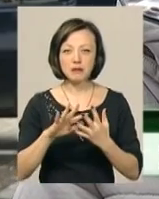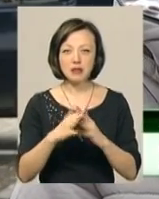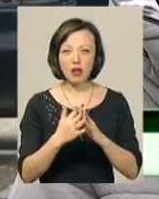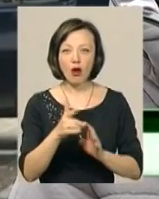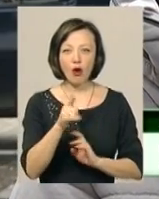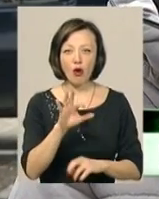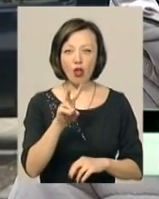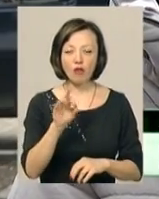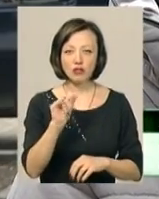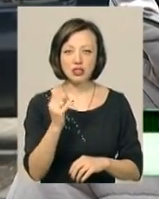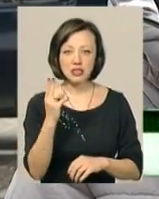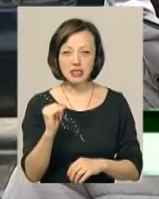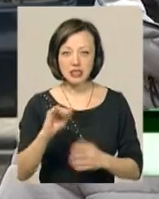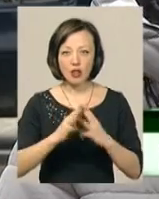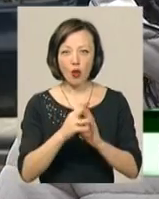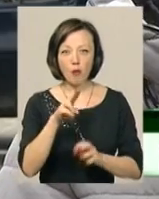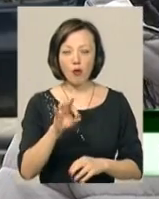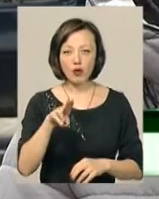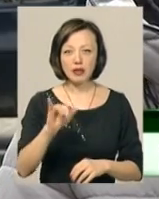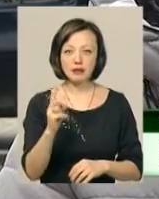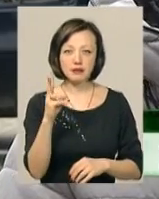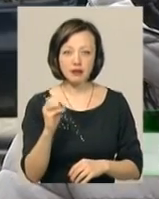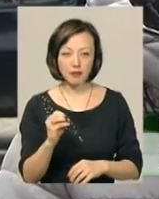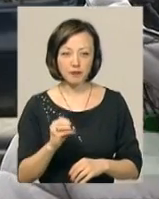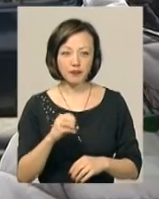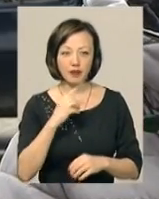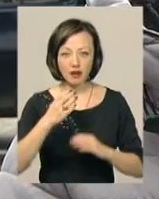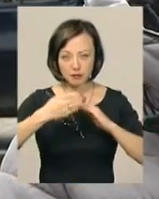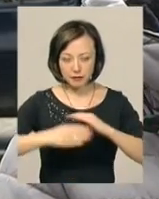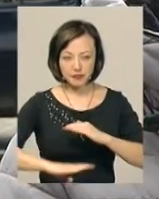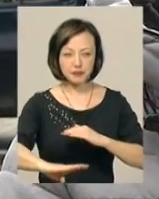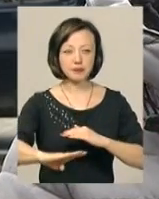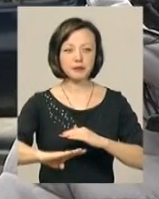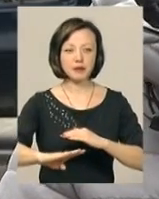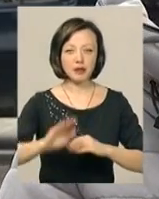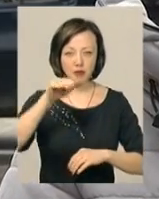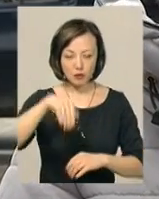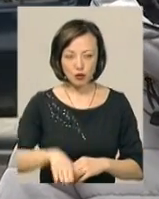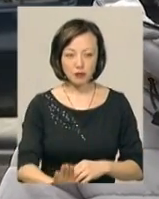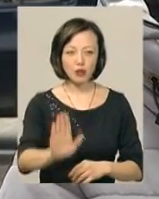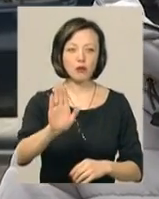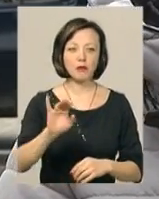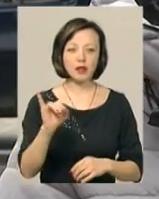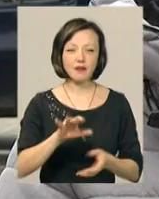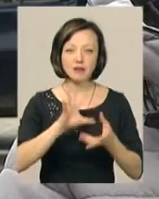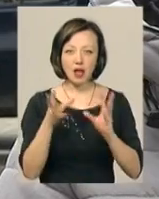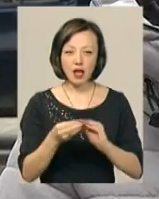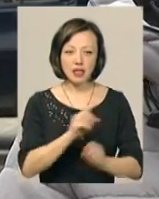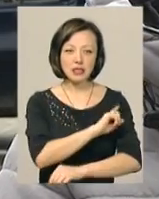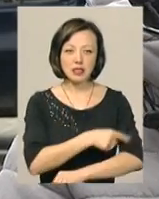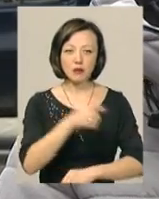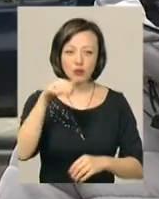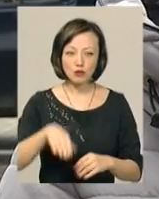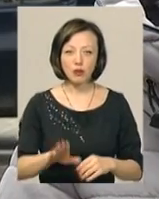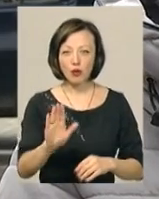Головчинці і селом Подільське, там глибока долина в народі кажуть, там теж так крутий спуск і підйом. Ну і взагалі всі круті спуски,